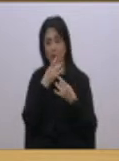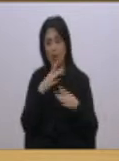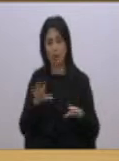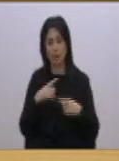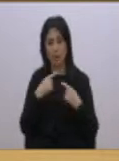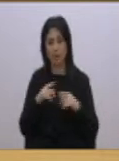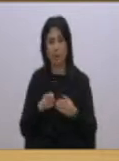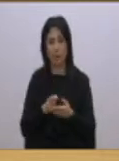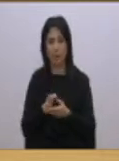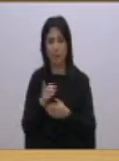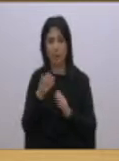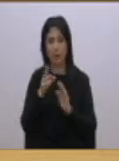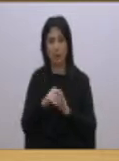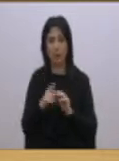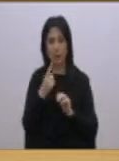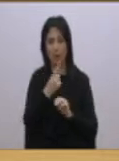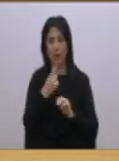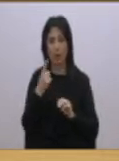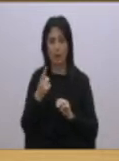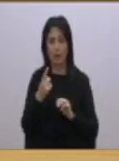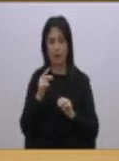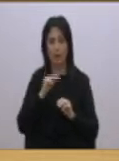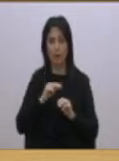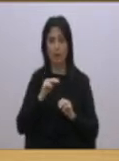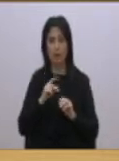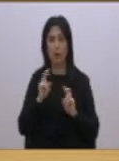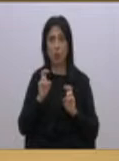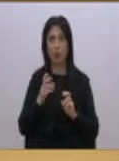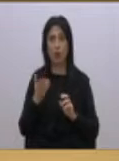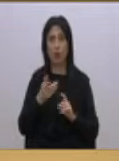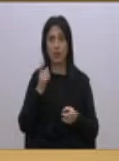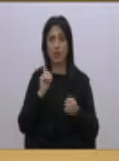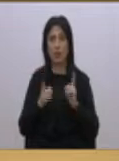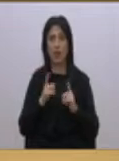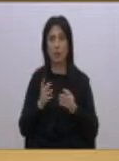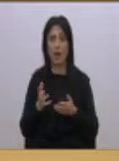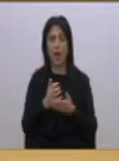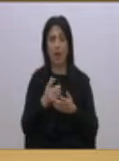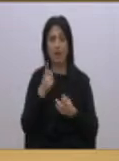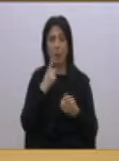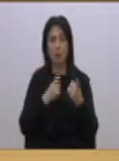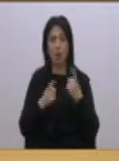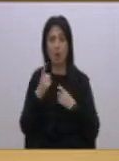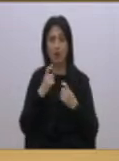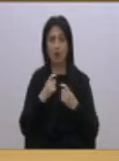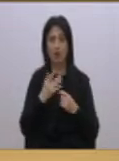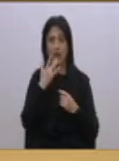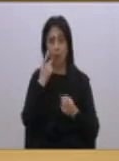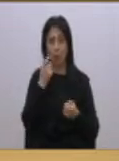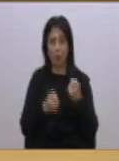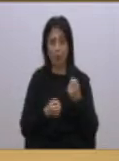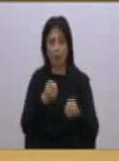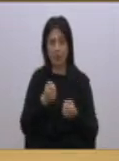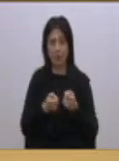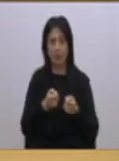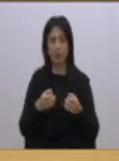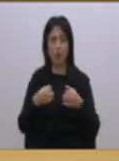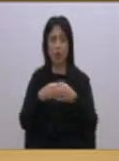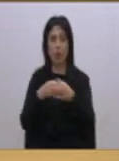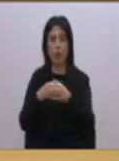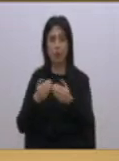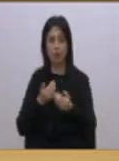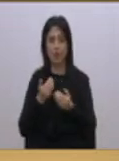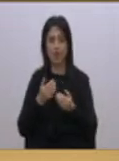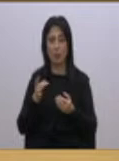სხვა მიმართულებით. მათ შორის ერთადერთი დაწესებულება, რომელიც რეალურად აგროვებს მონაცემებს ეთნიკური უმცირესობებით კომპაქტურად